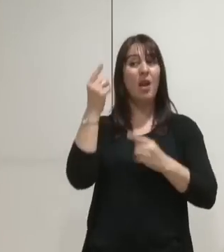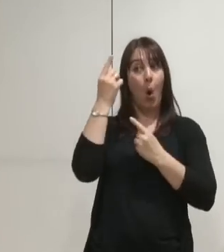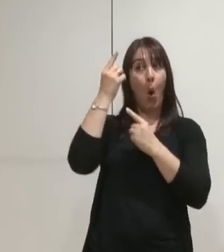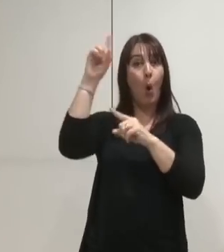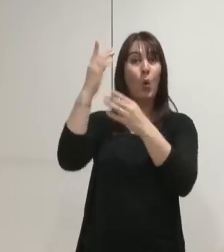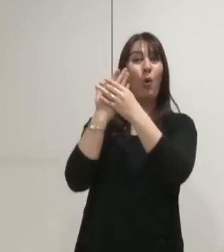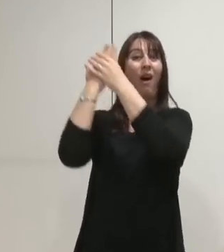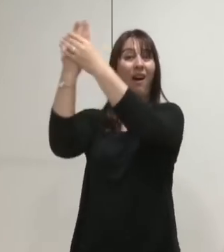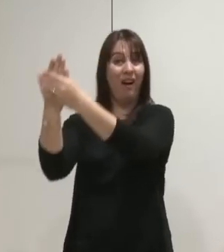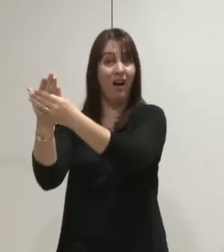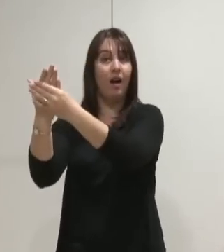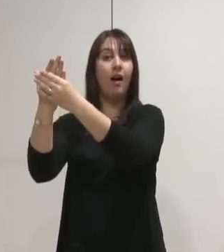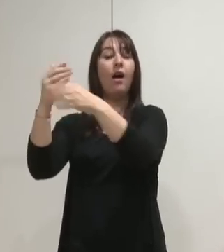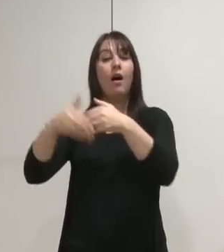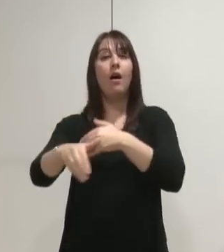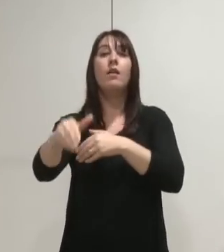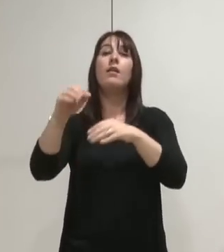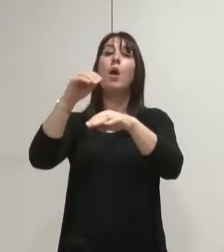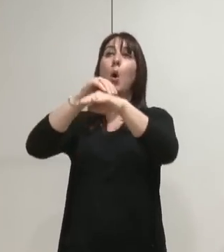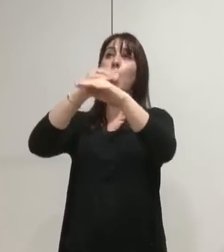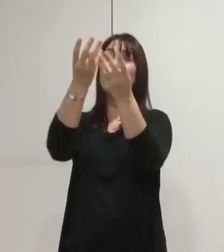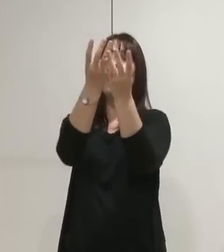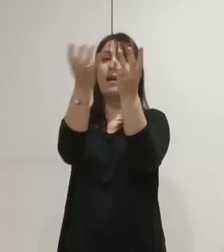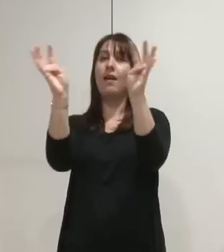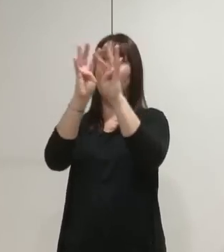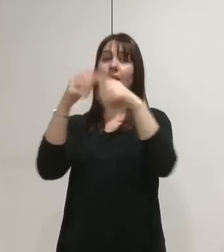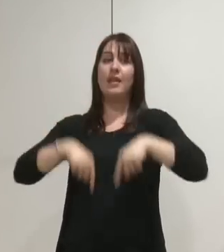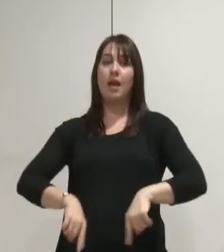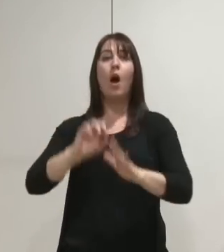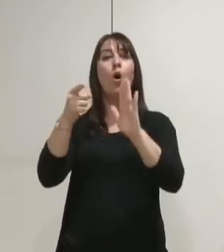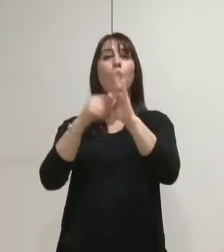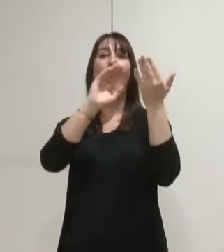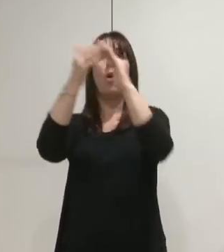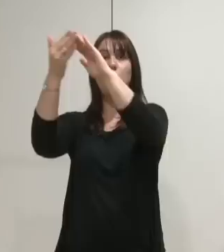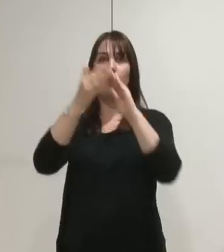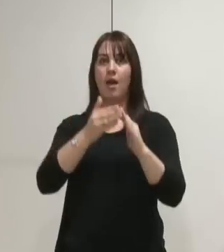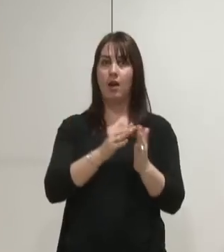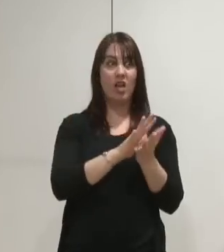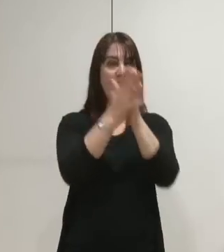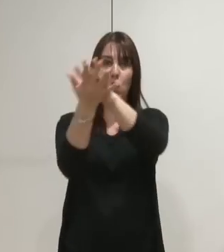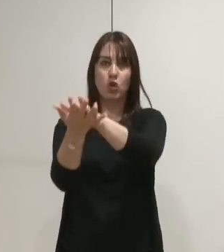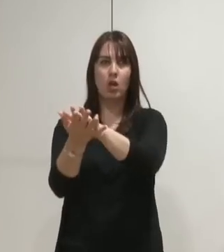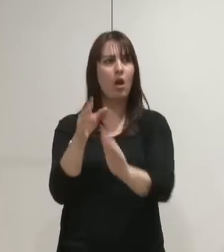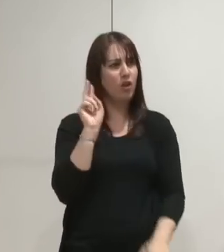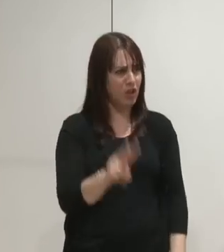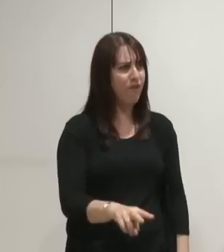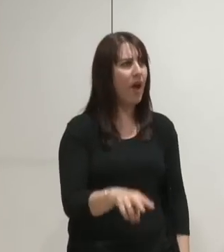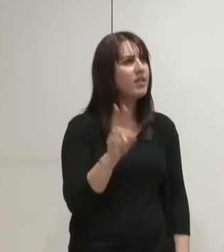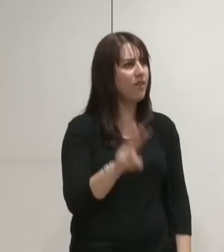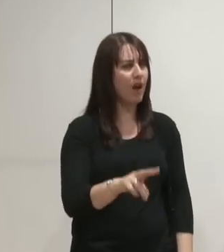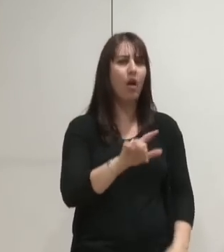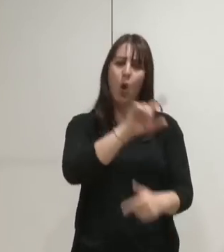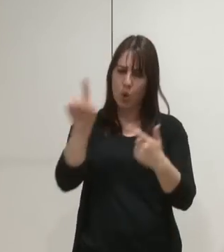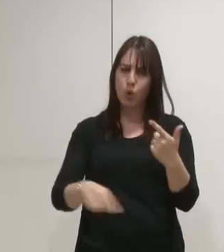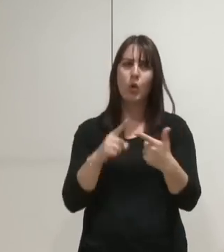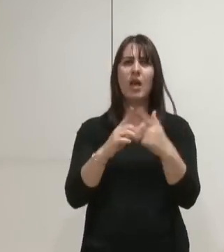déposé et le droit dit par le Conseil d'État le droit communautaire avait évolué mais si c'est vrai la deuxième